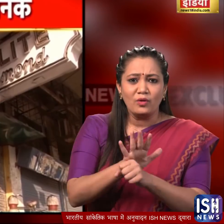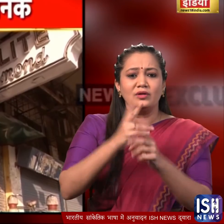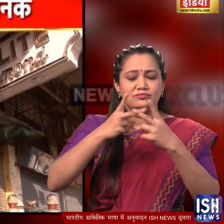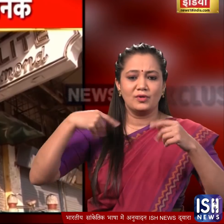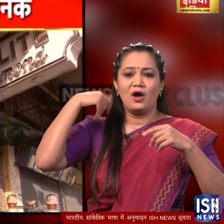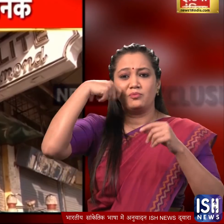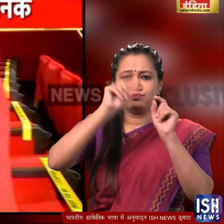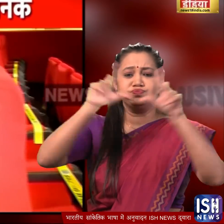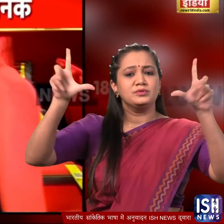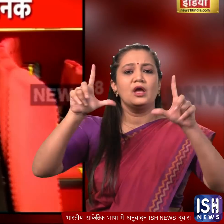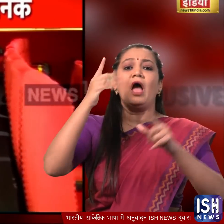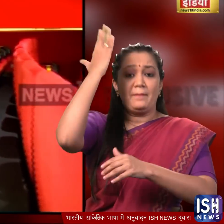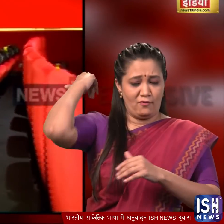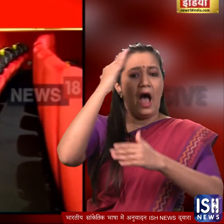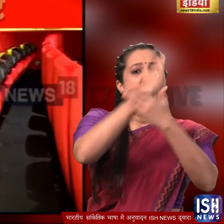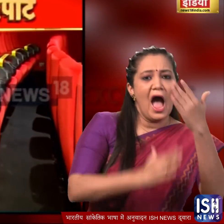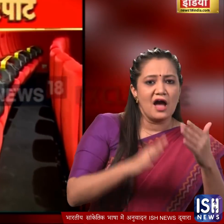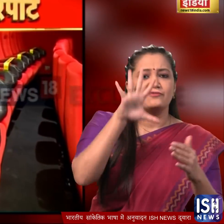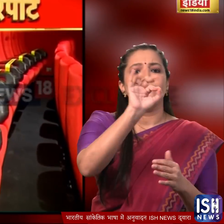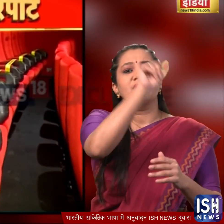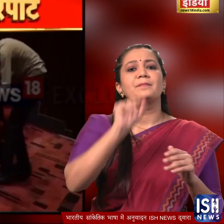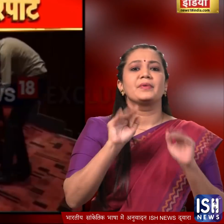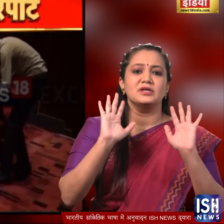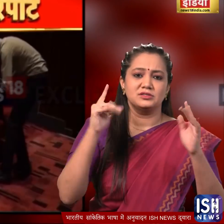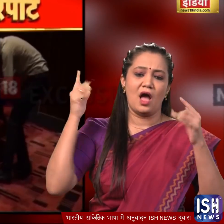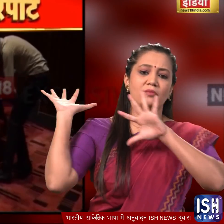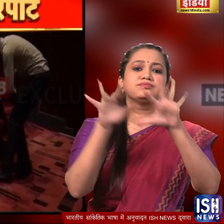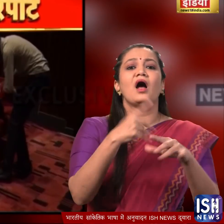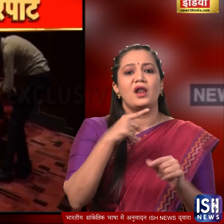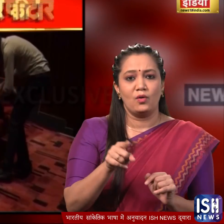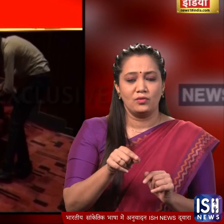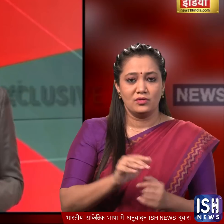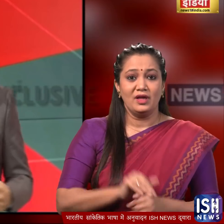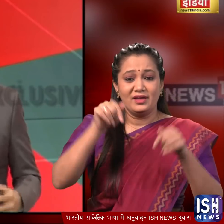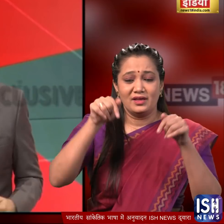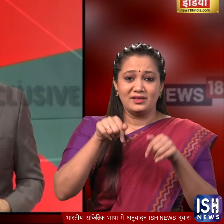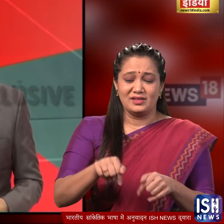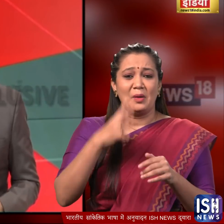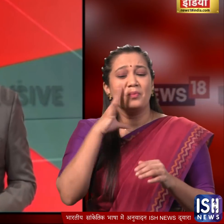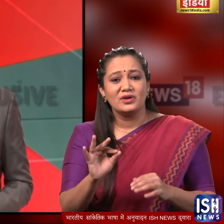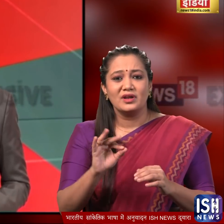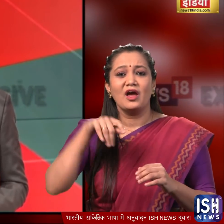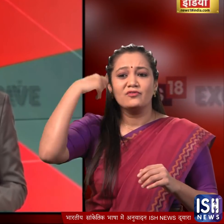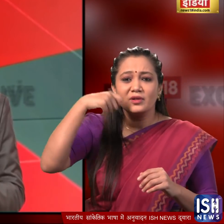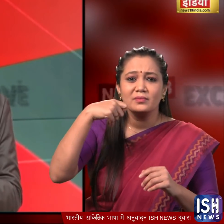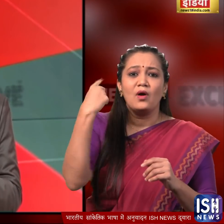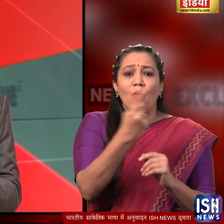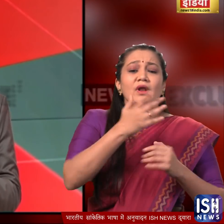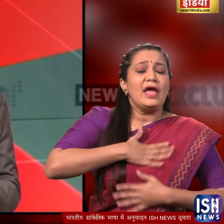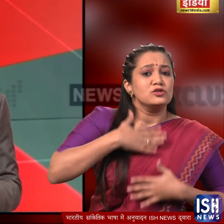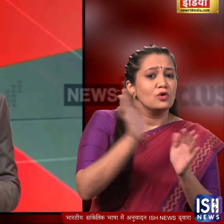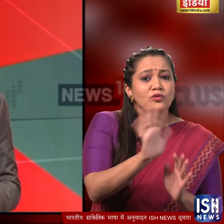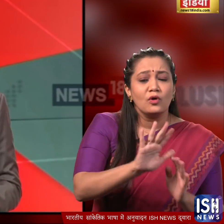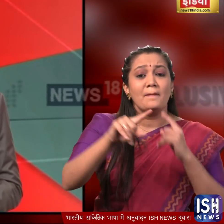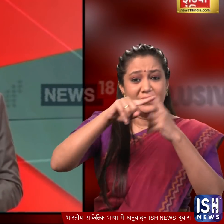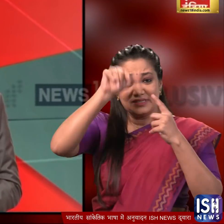तक सिनेमा घरों में क्षमता से सिर्फ 50% यानी आधे लोगों को ही फिल्म देखने की इजाजत थी। बात की बात है कि फिल्में सिर्फ मनोरंजन का जरिया